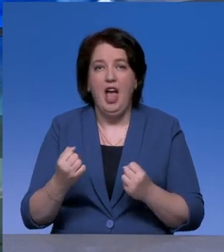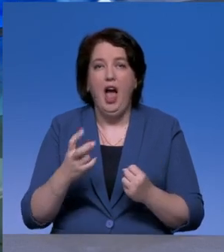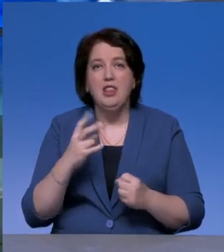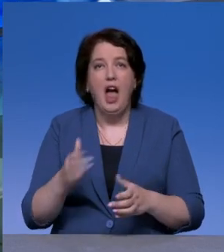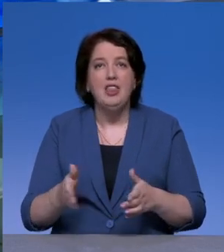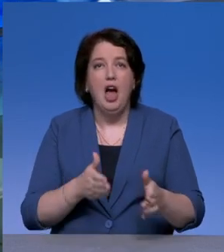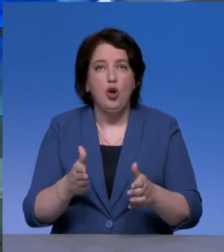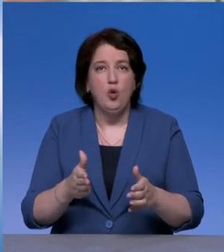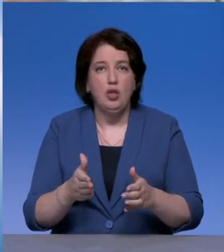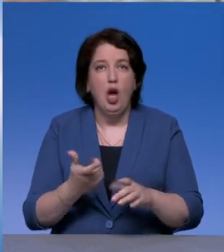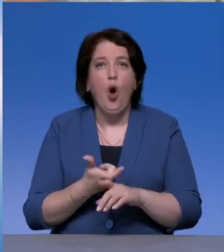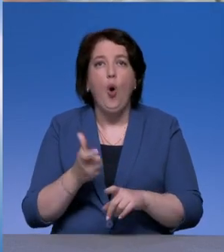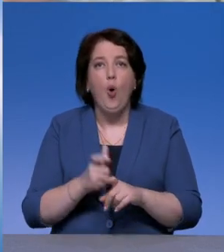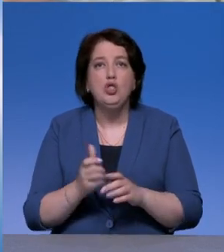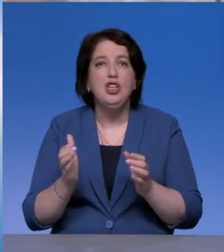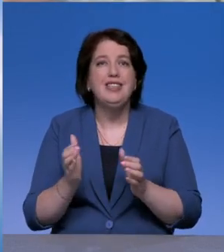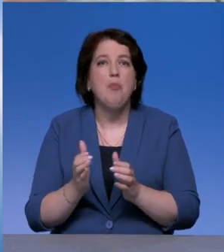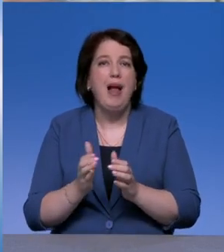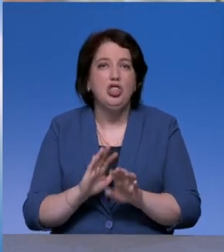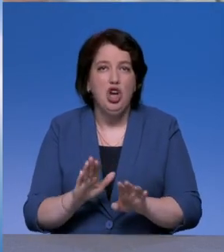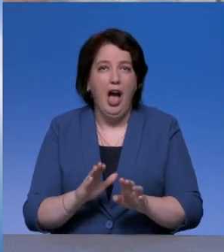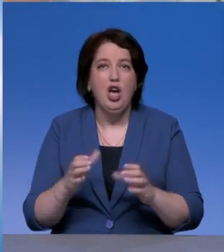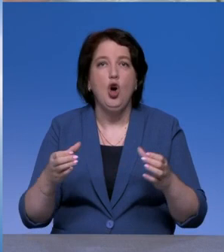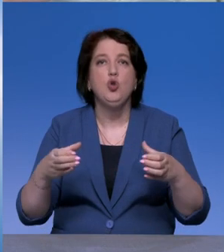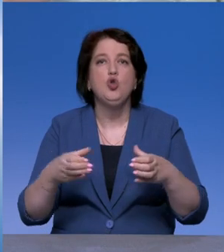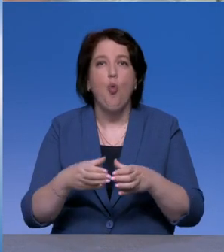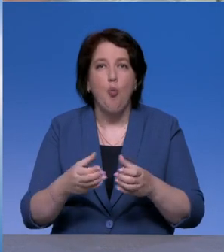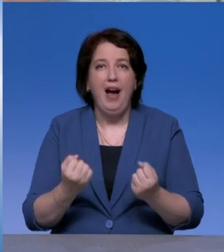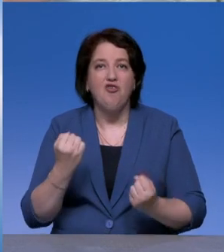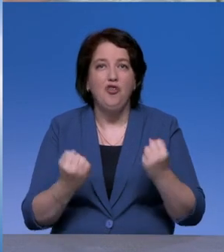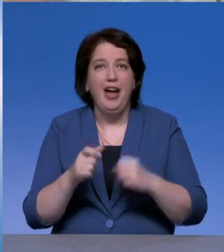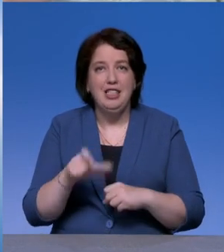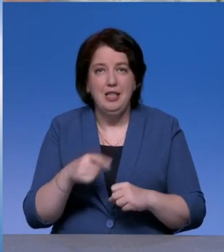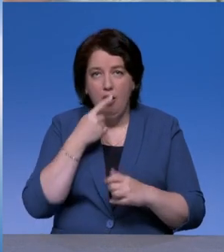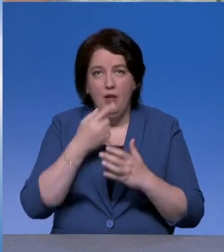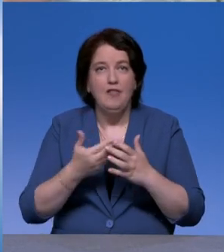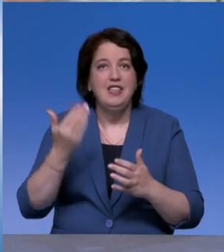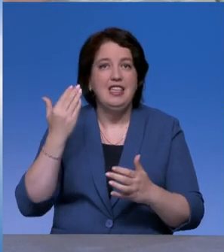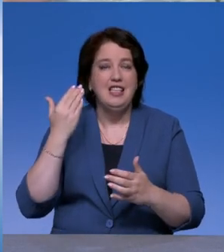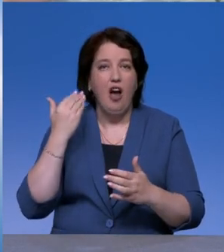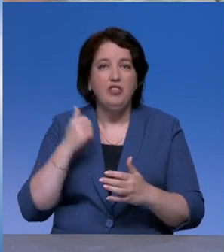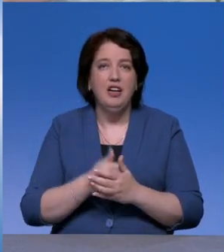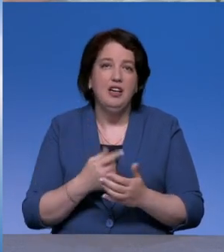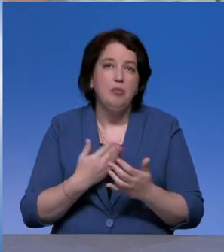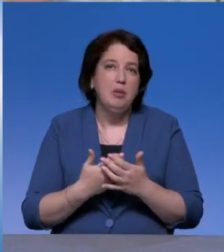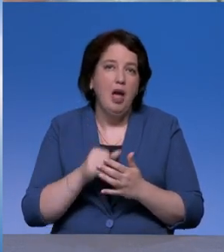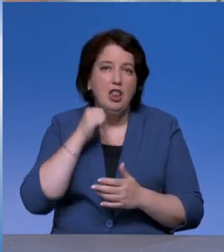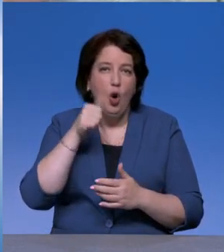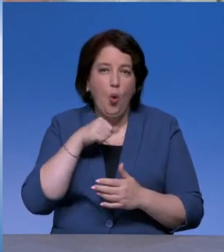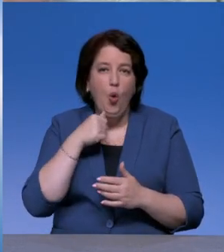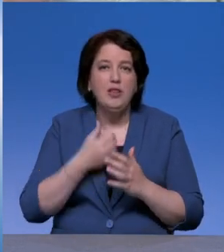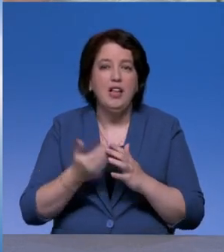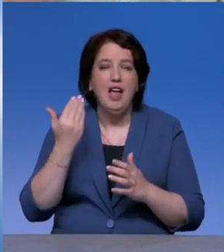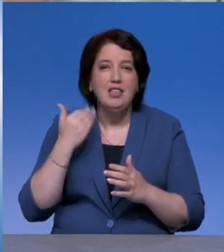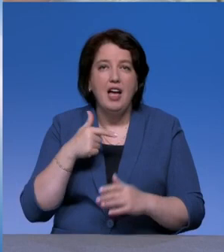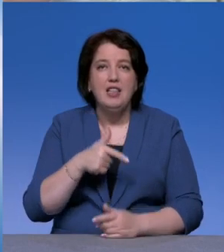небольшая группа водителей. Дело в том, что недавно, ну как недавно, около года назад,